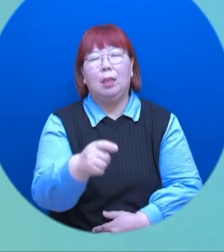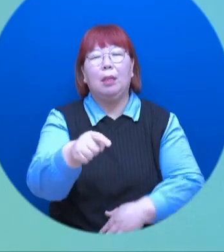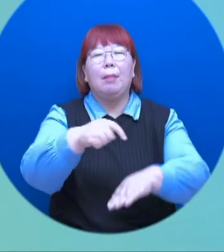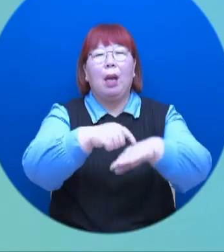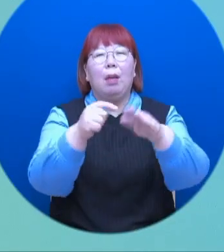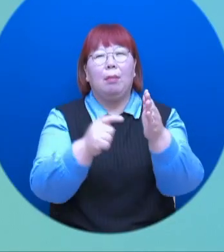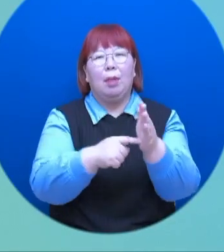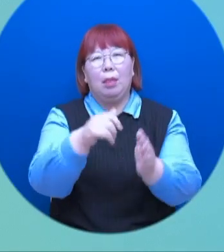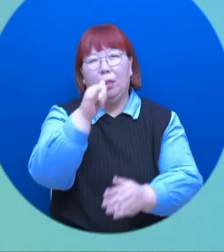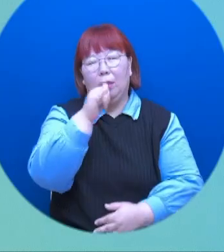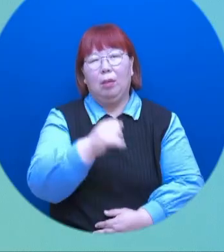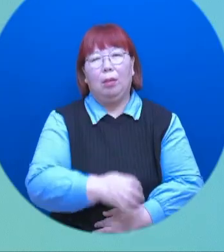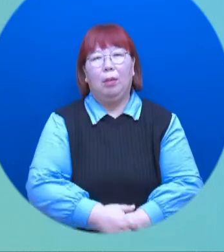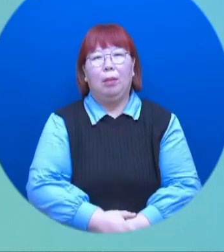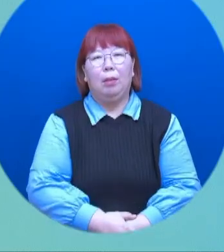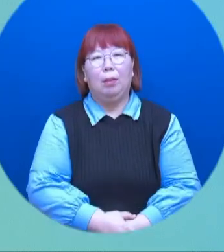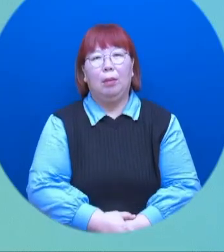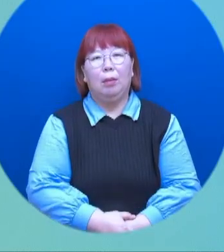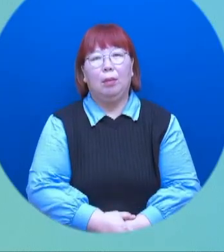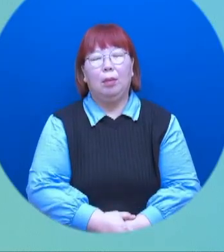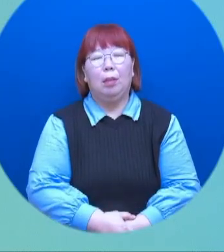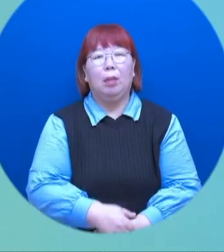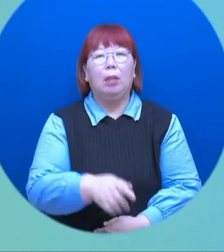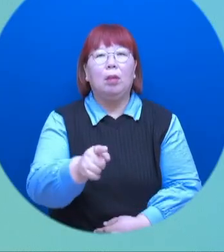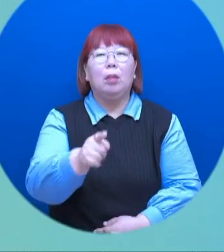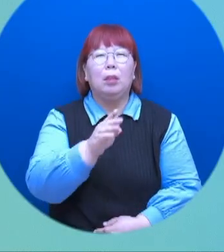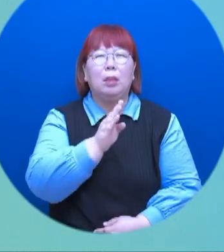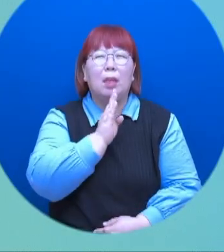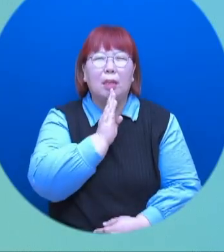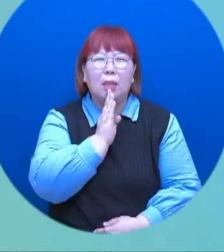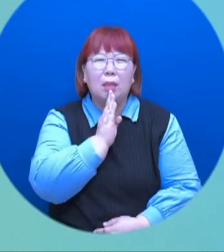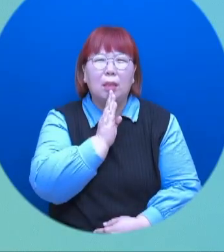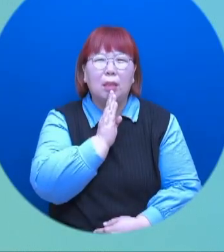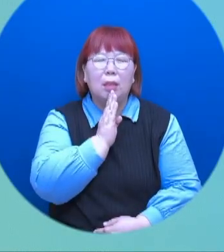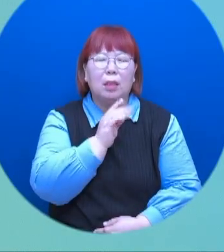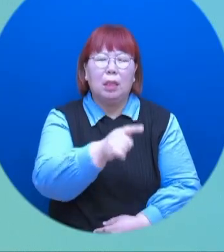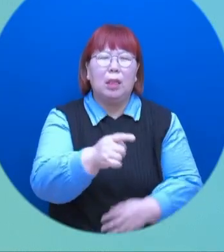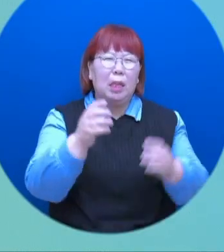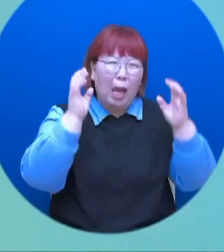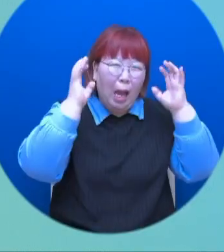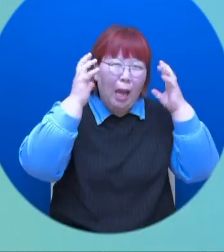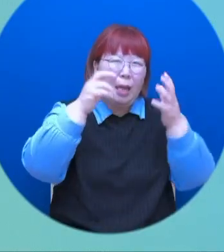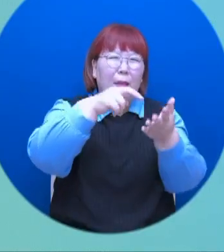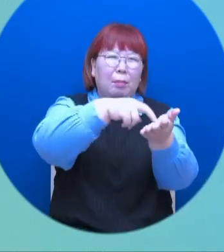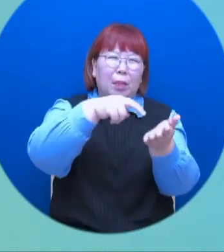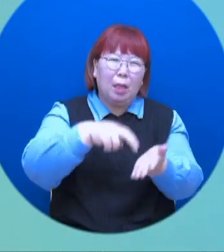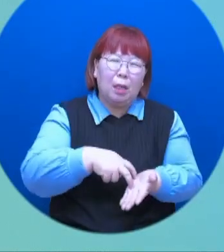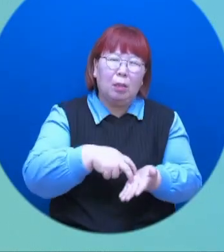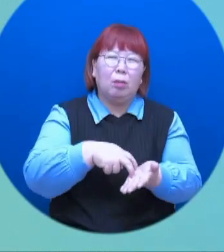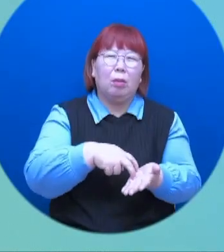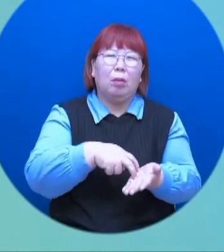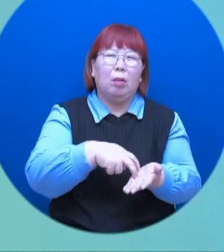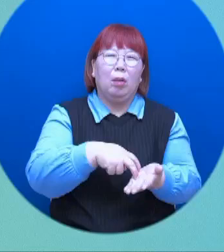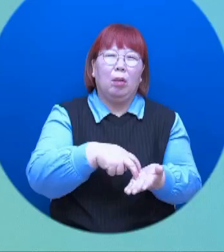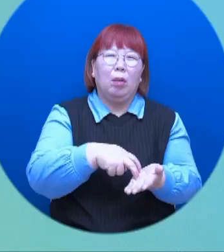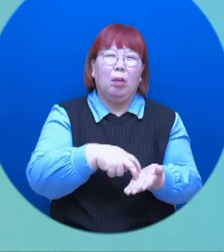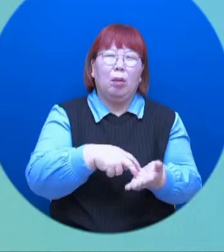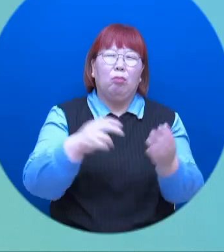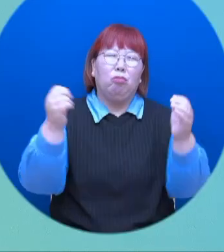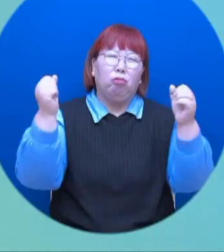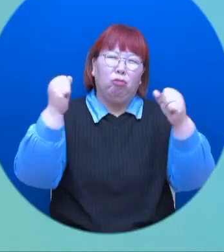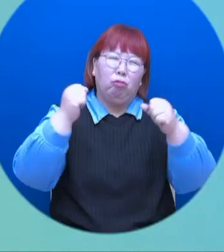마음이 있다는 거죠. 이것이 사실은 그 아이로 하여금, 아들, 딸로 하여금